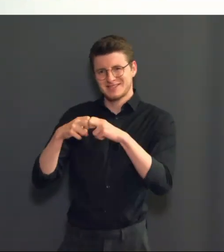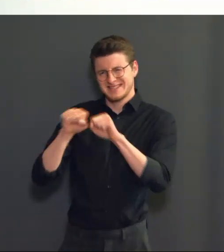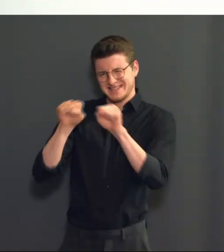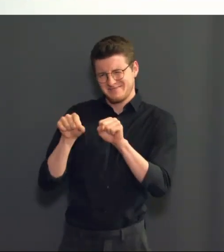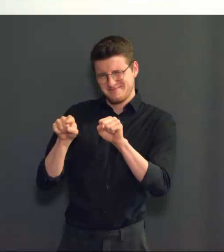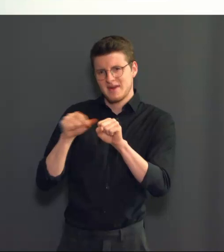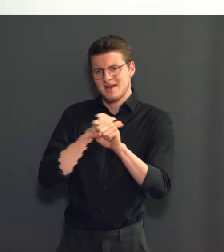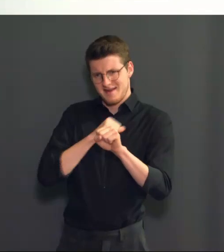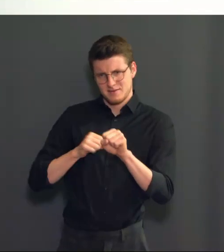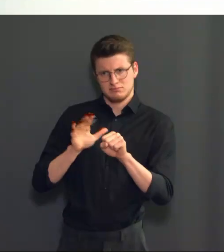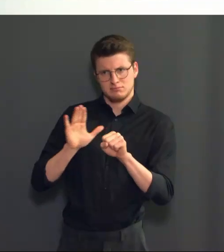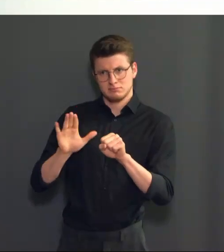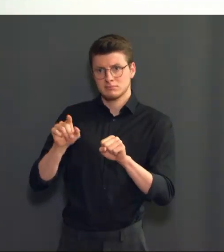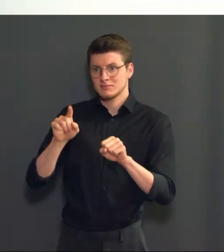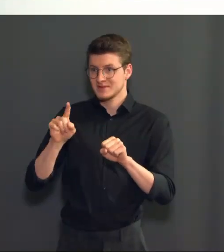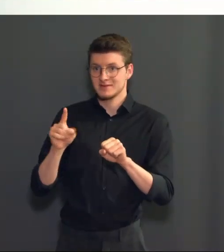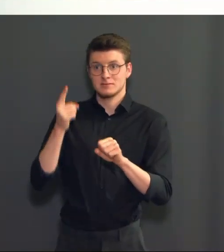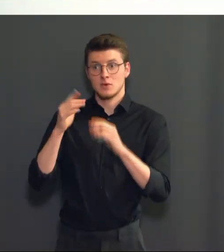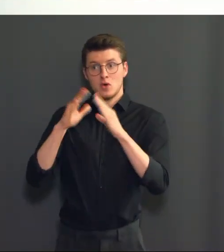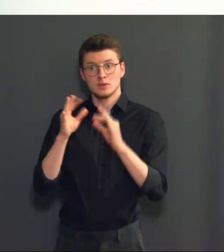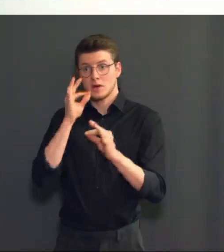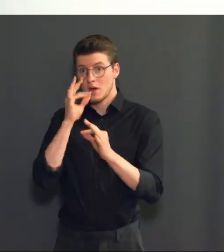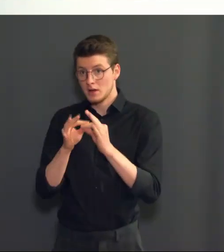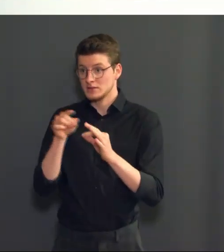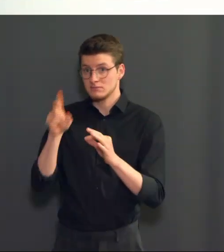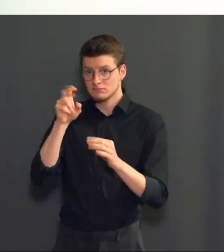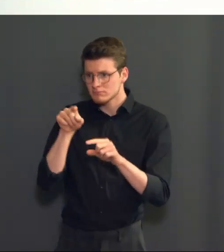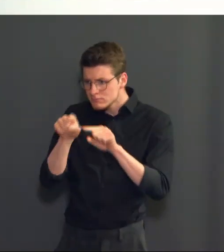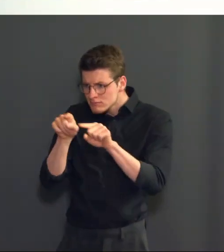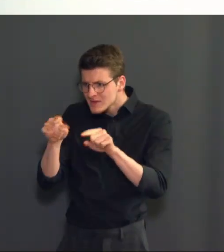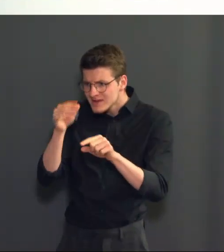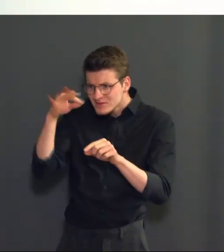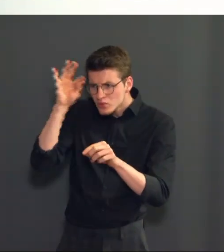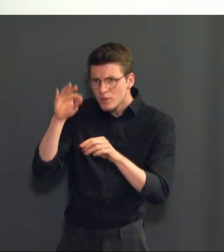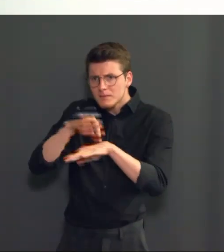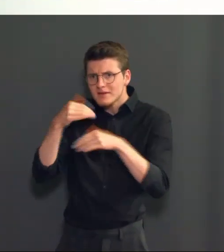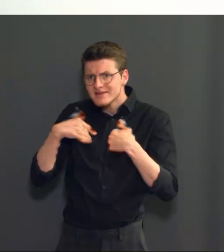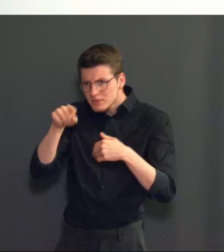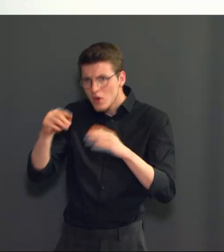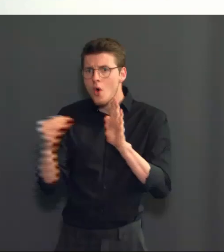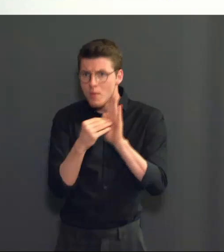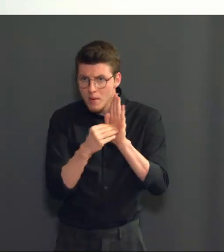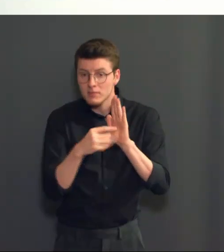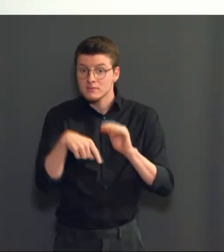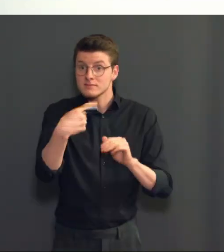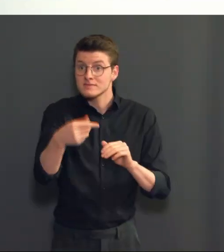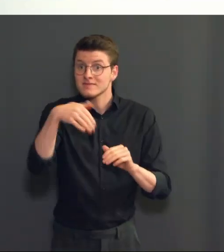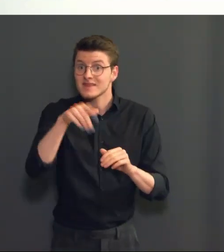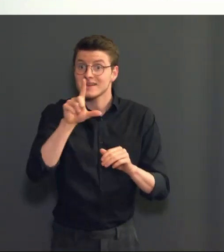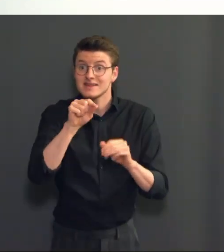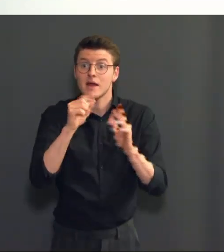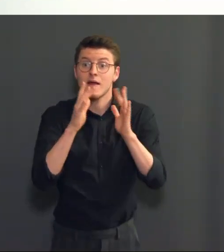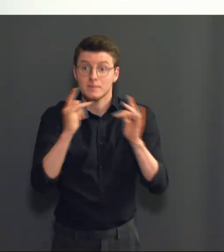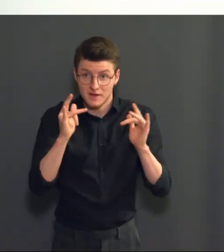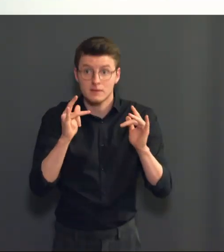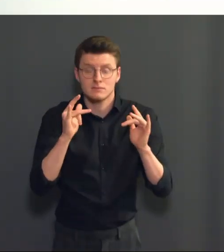hun risicopatiënten in te schrijven. Vanaf 19 april voor Brusselaars die zich willen registreren op een reservelijst.